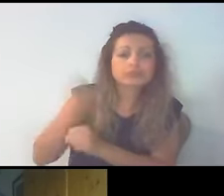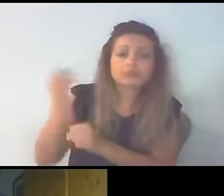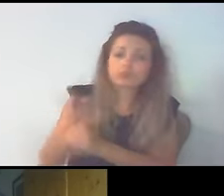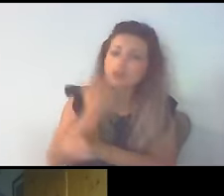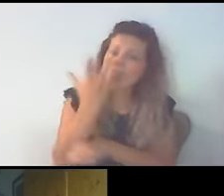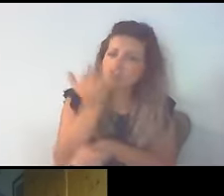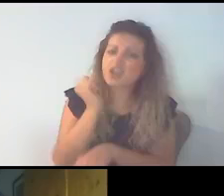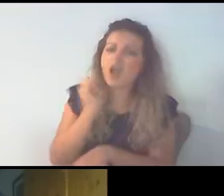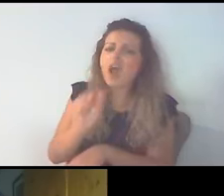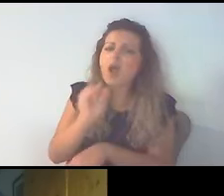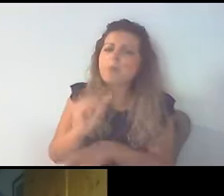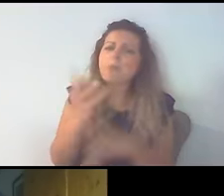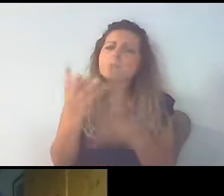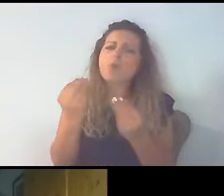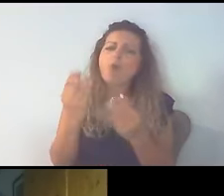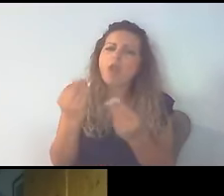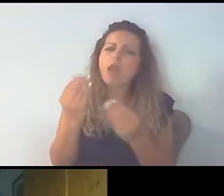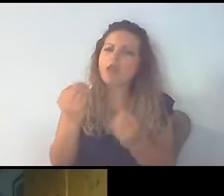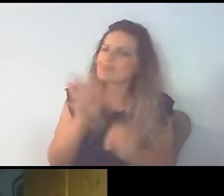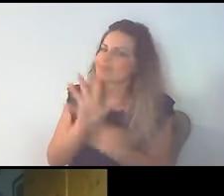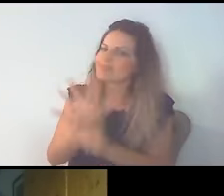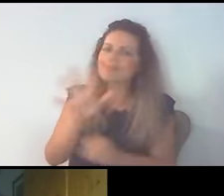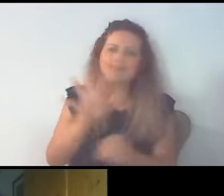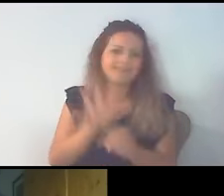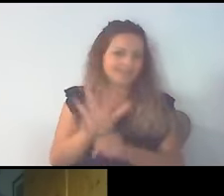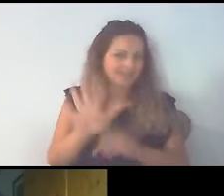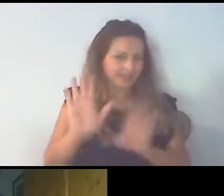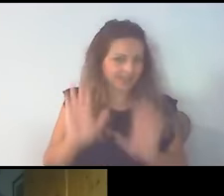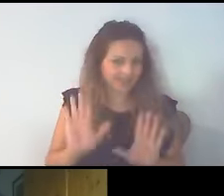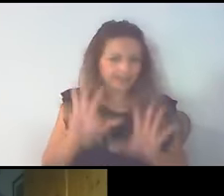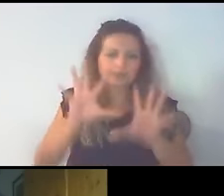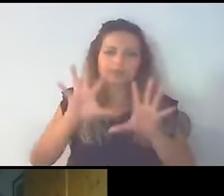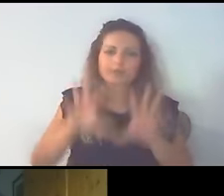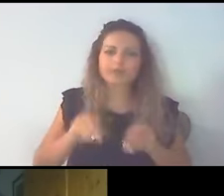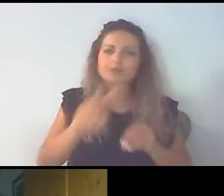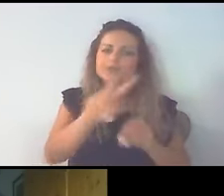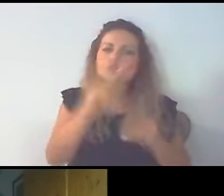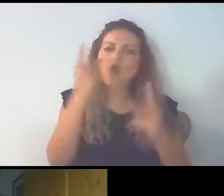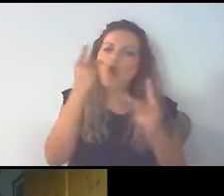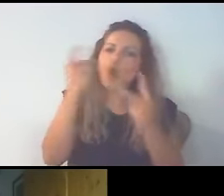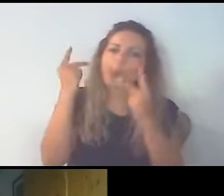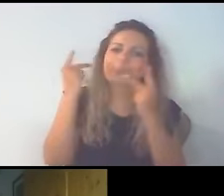ακόμα περισσότερα σε μια οπτική